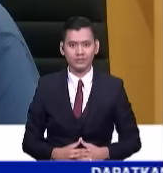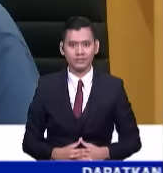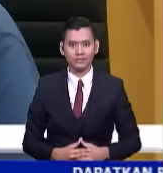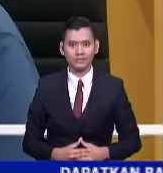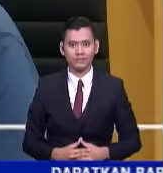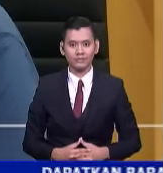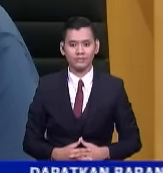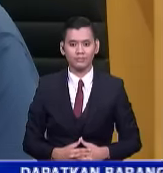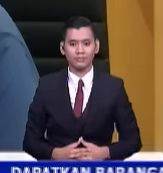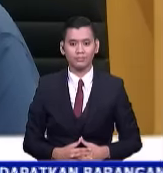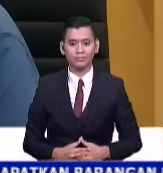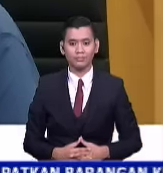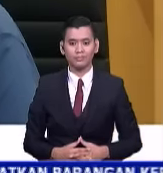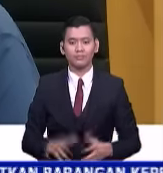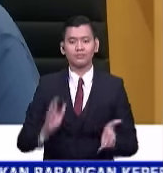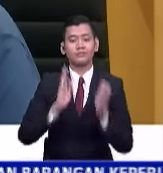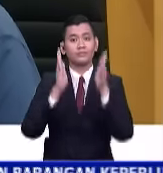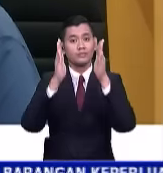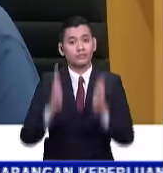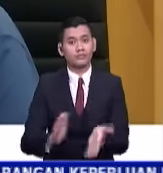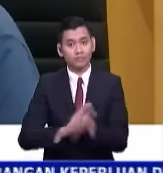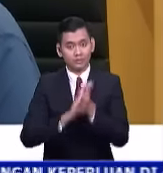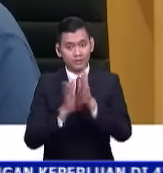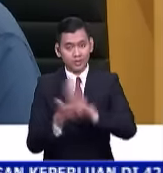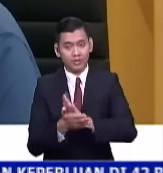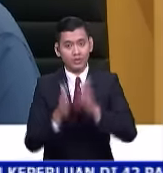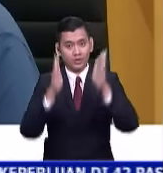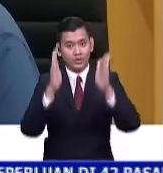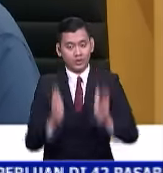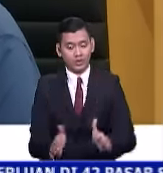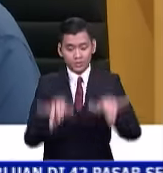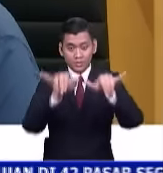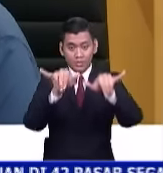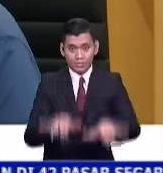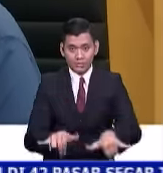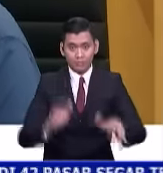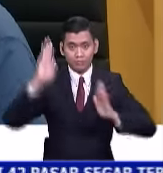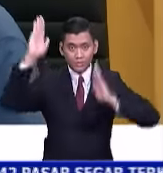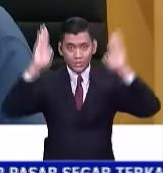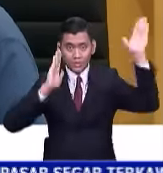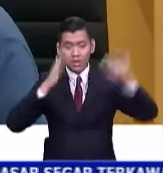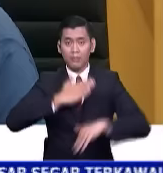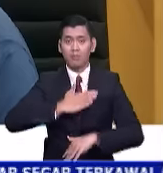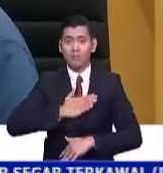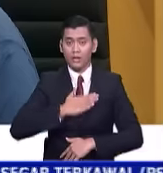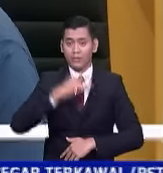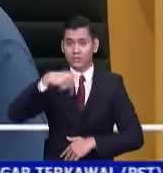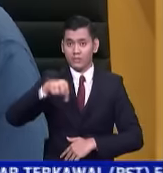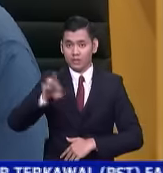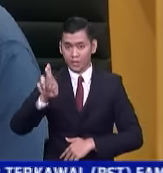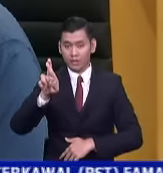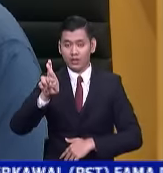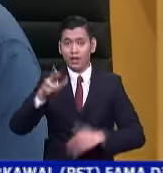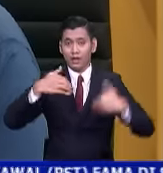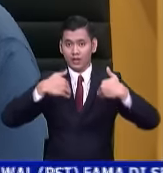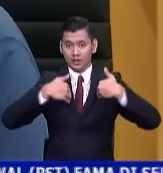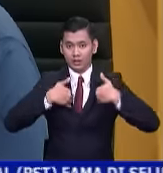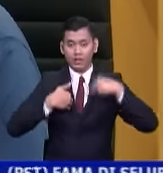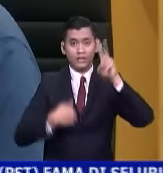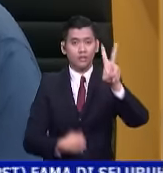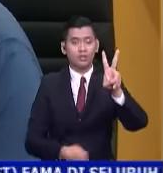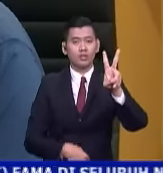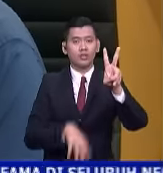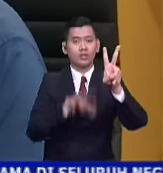Mereka yang menjadi penduduk tetap yang memegang MyPR sebanyak